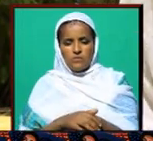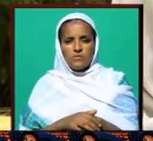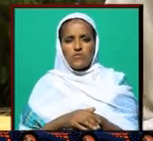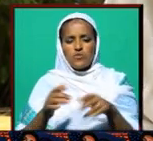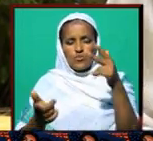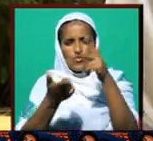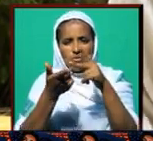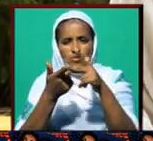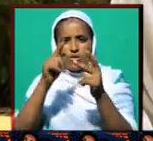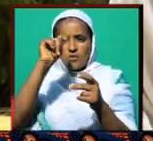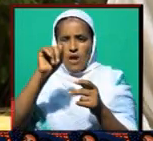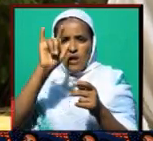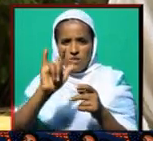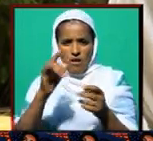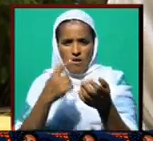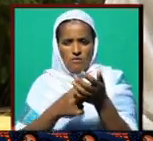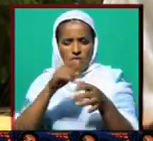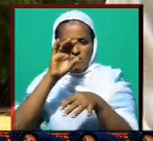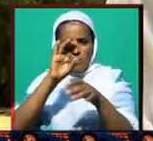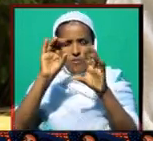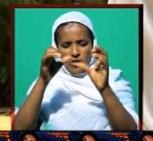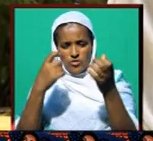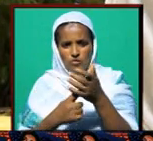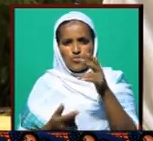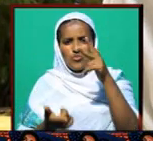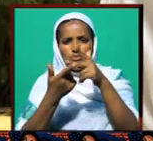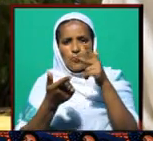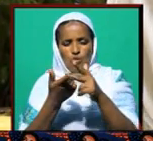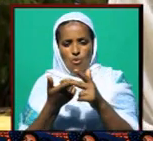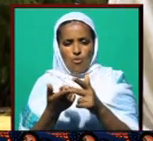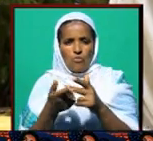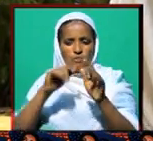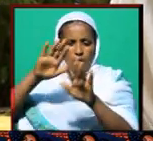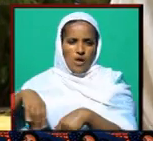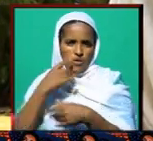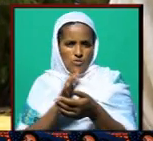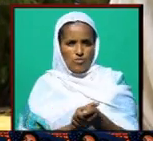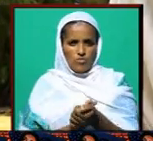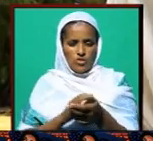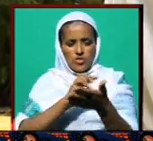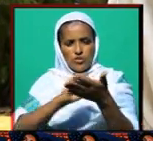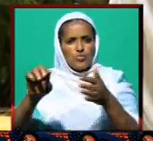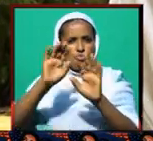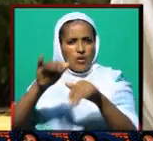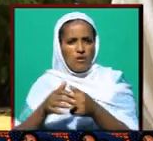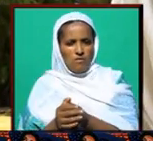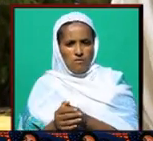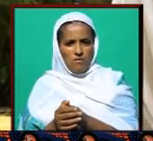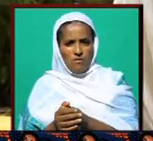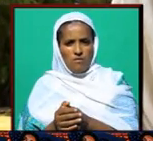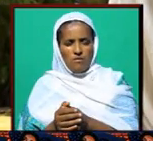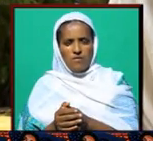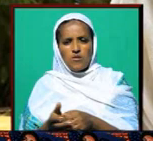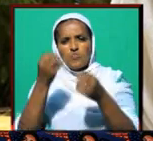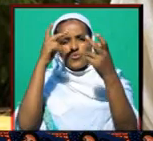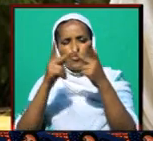ሌላ ደግሞ ሶስተኛው ታዛ ይሰራና ከዚያ መቀደሻዋ ብቻ ነው የምትሰራው። ሶስተኛው መቅደስ እየቀረ ነው ያለው አሁን